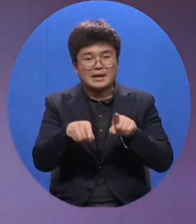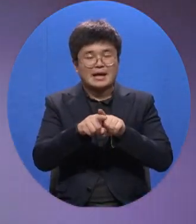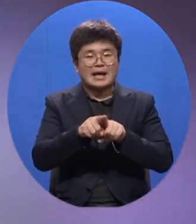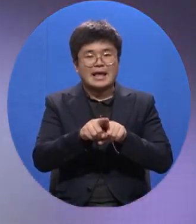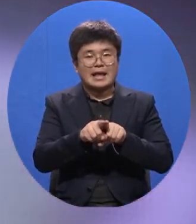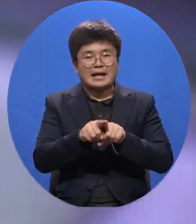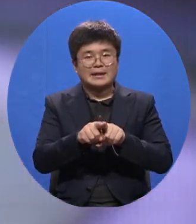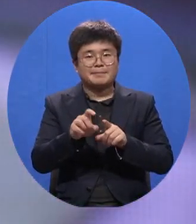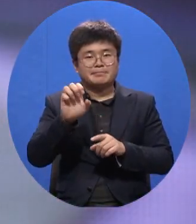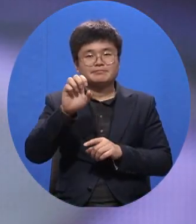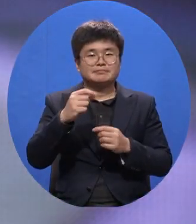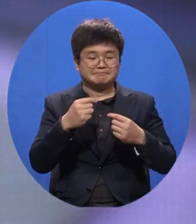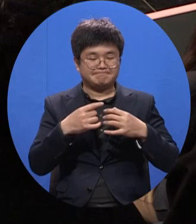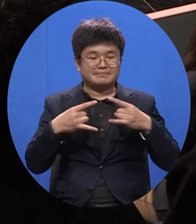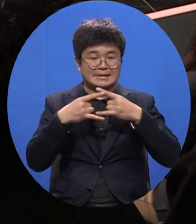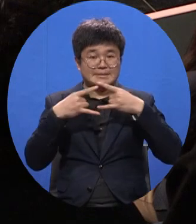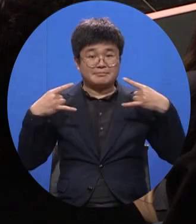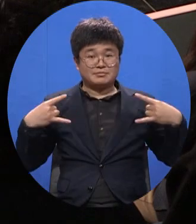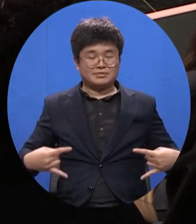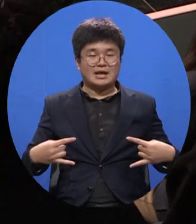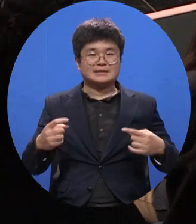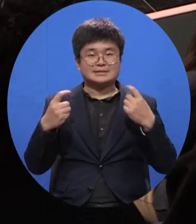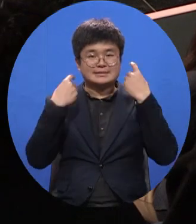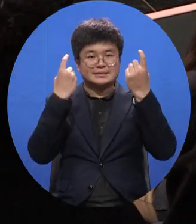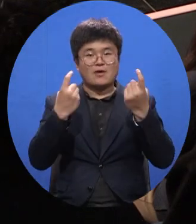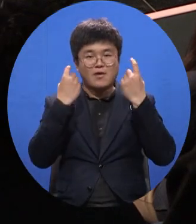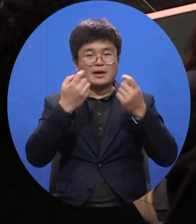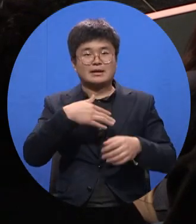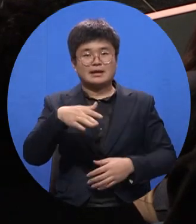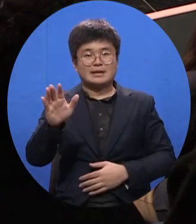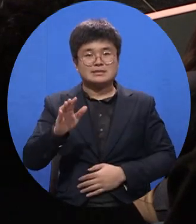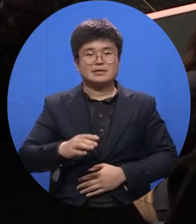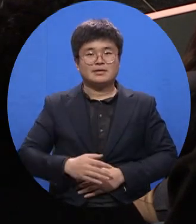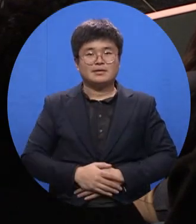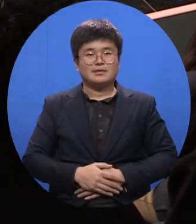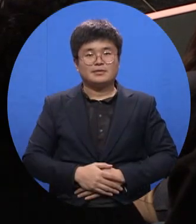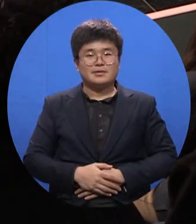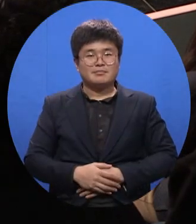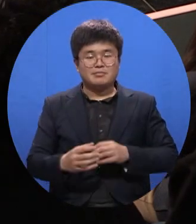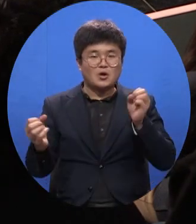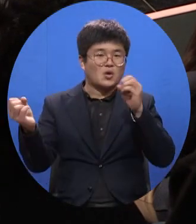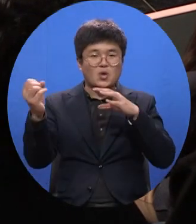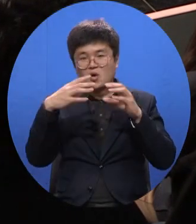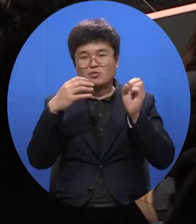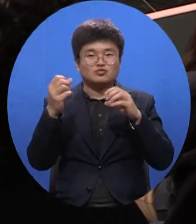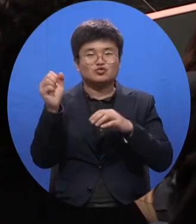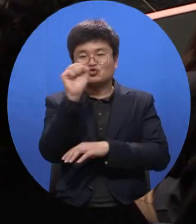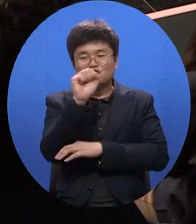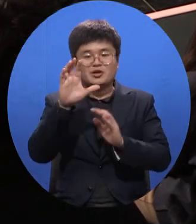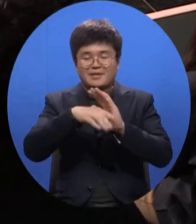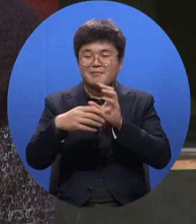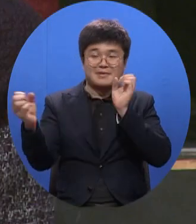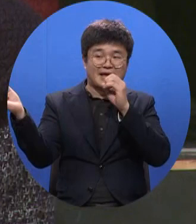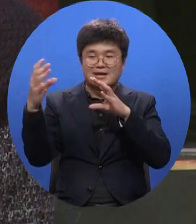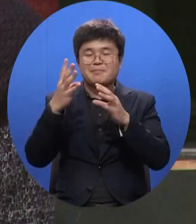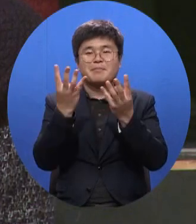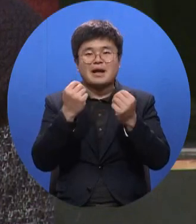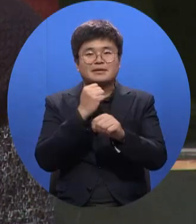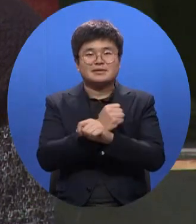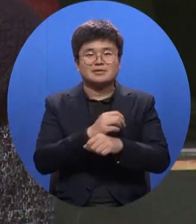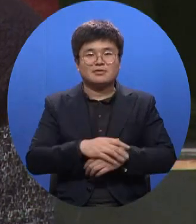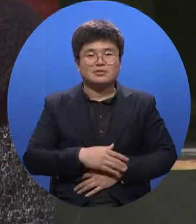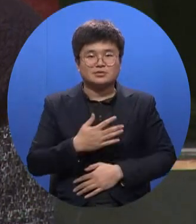가지고 탐스 유행 했어요 교회다 친구니까 걔 얘기 맨날 찌운 정하면서 얘기 많이 하잖아요